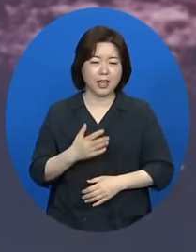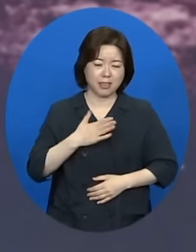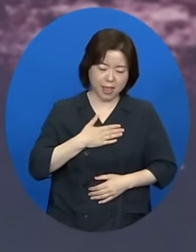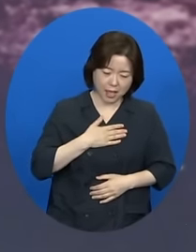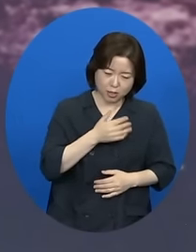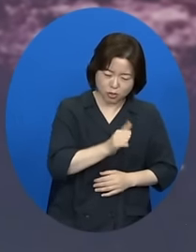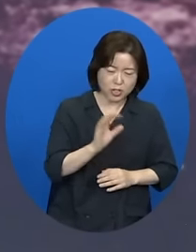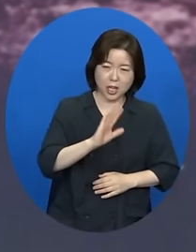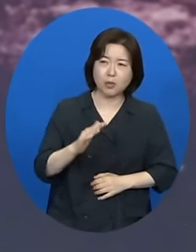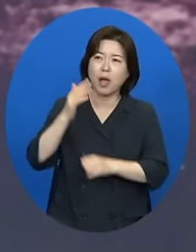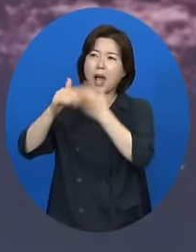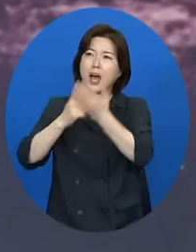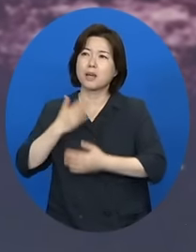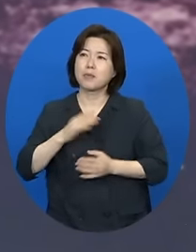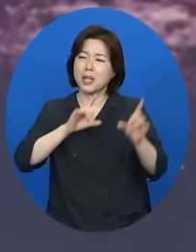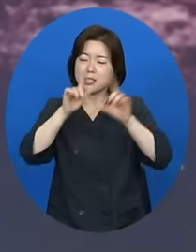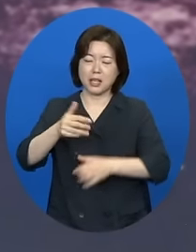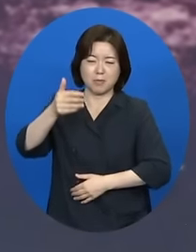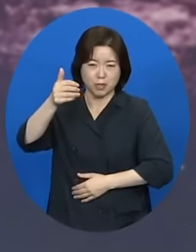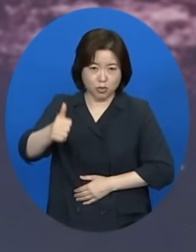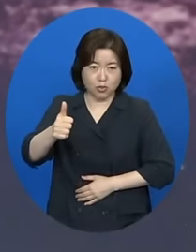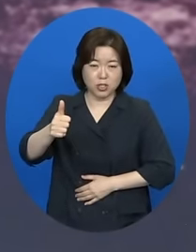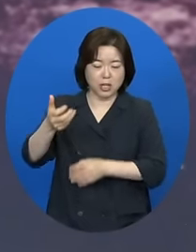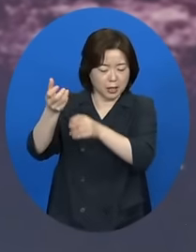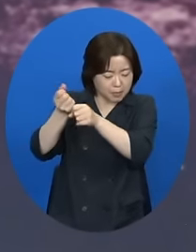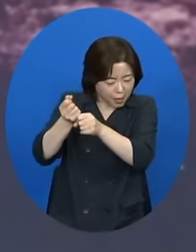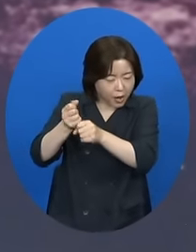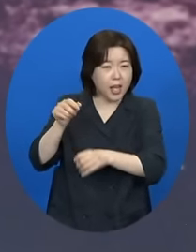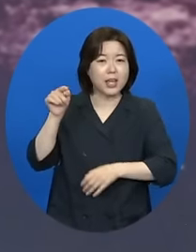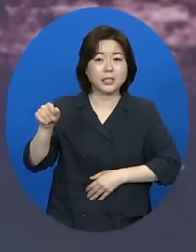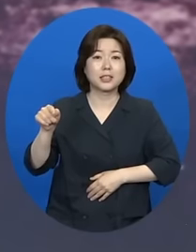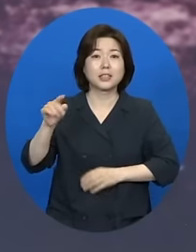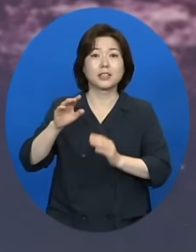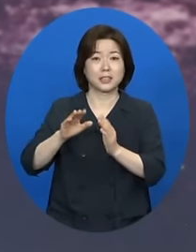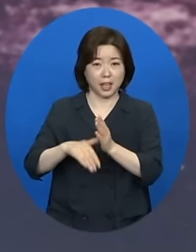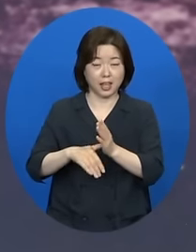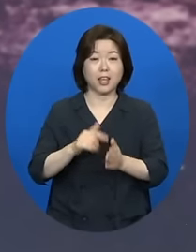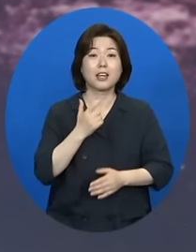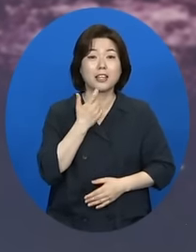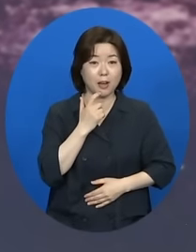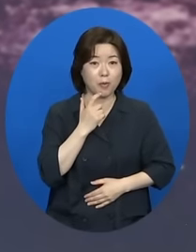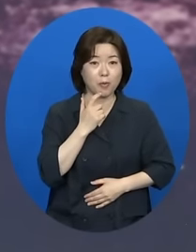아니라 하나님이 내 삶의 주인입니다 라고 매달린 그 야곱에게